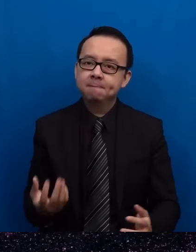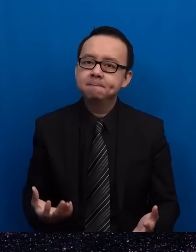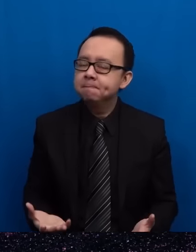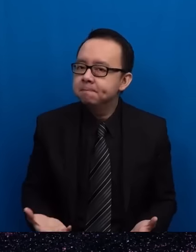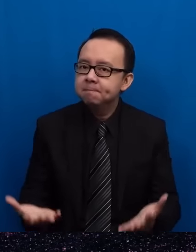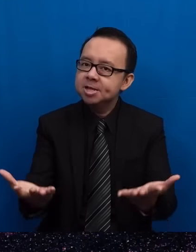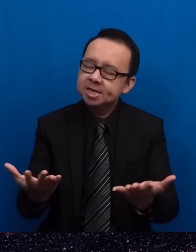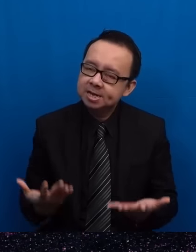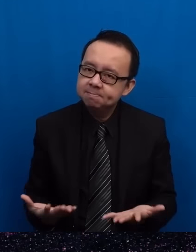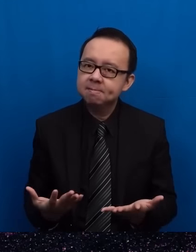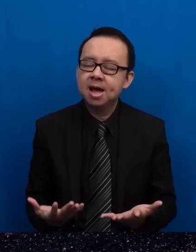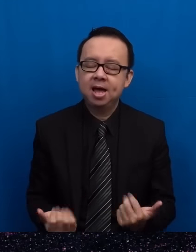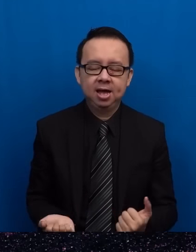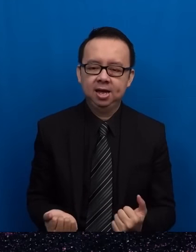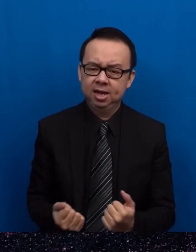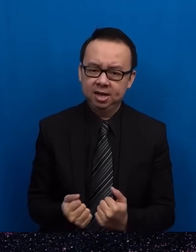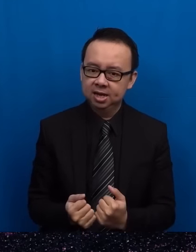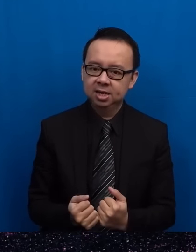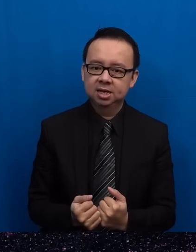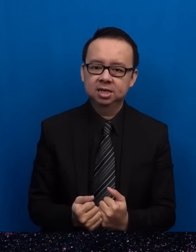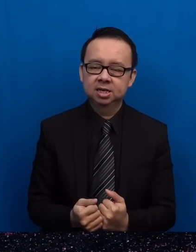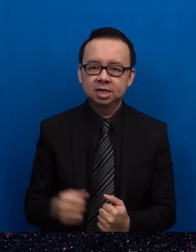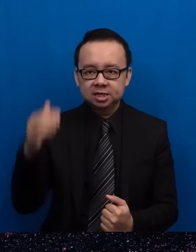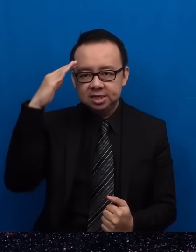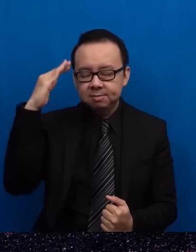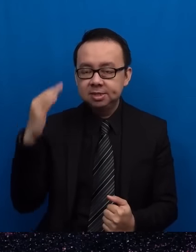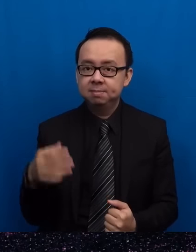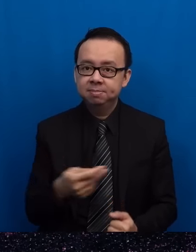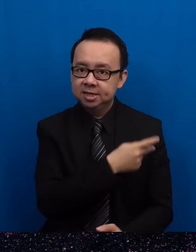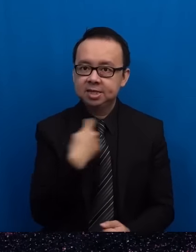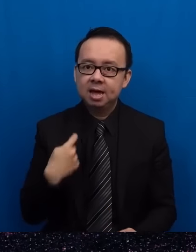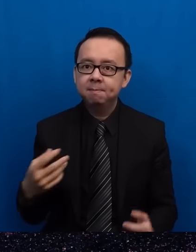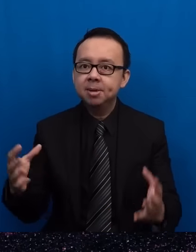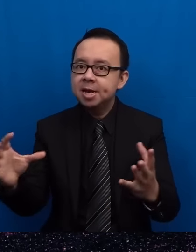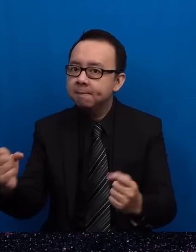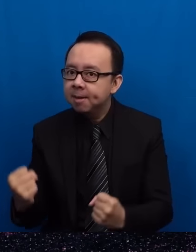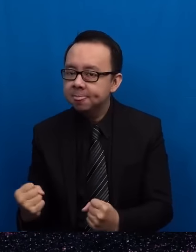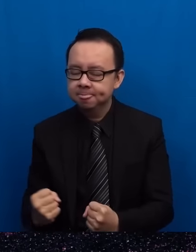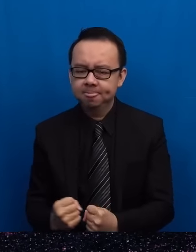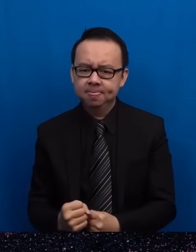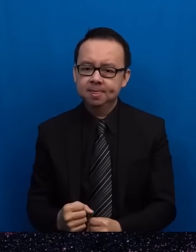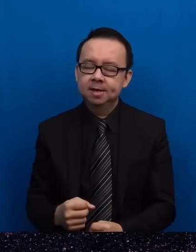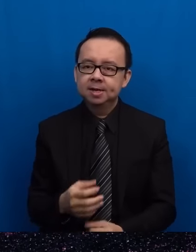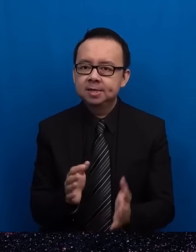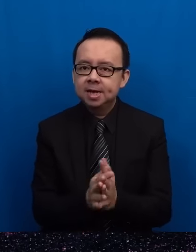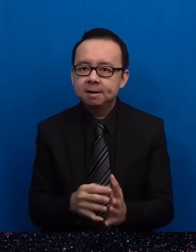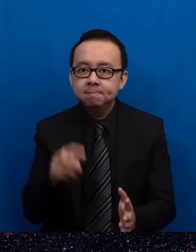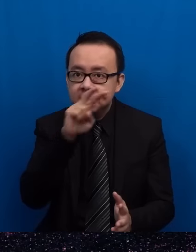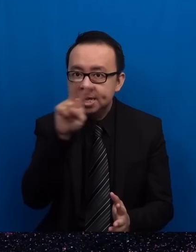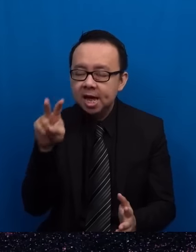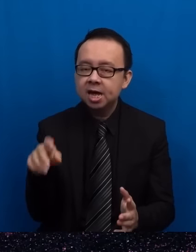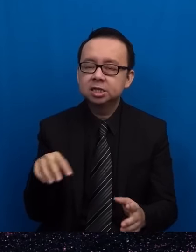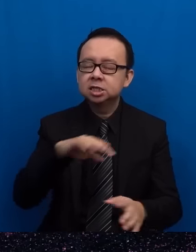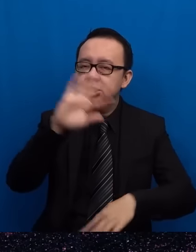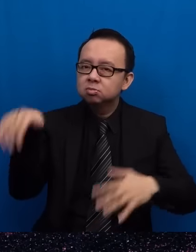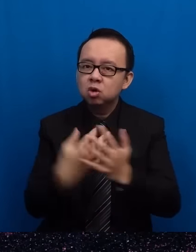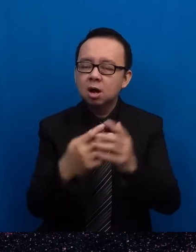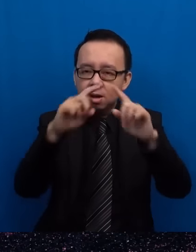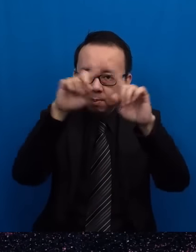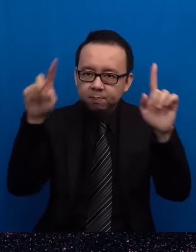menemukan selama ini yang sudah ada namun diabaikan. Dan siap-siap untuk melihat pintu